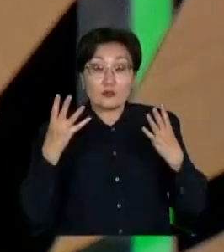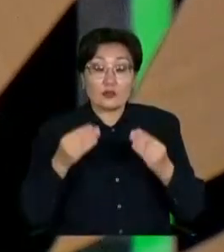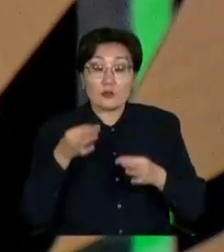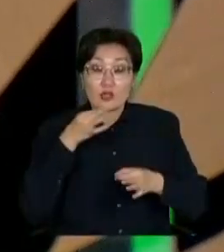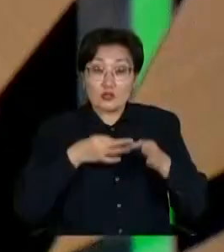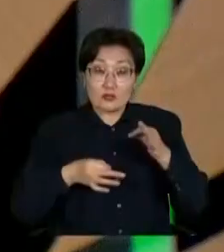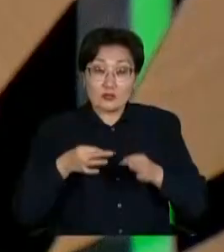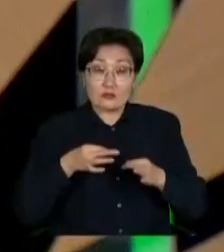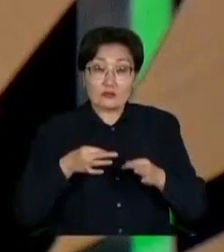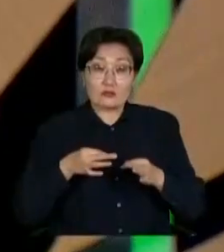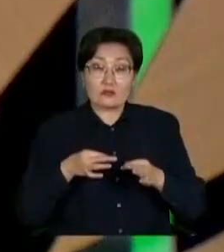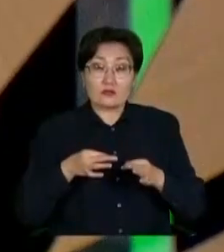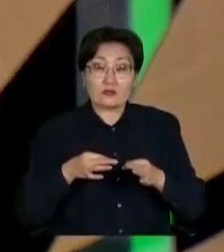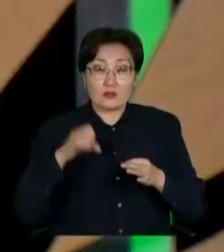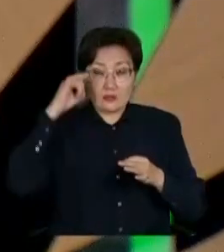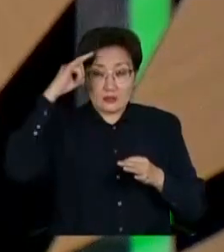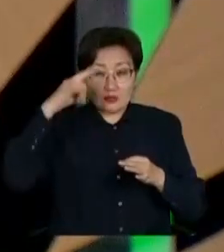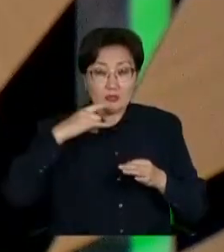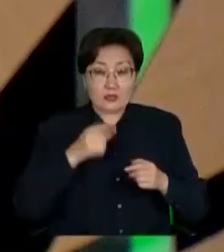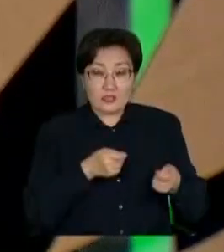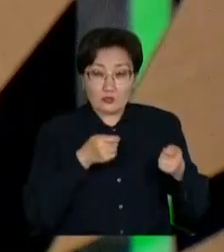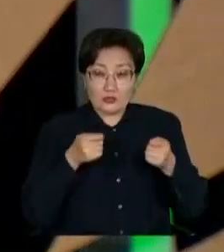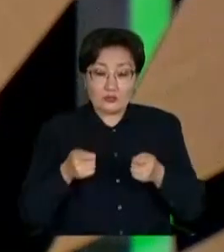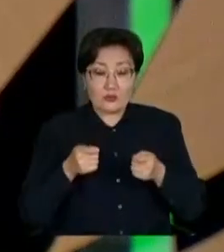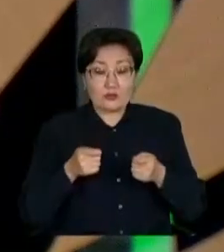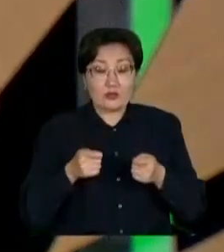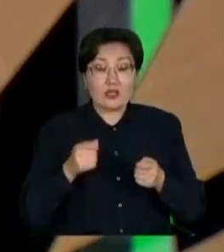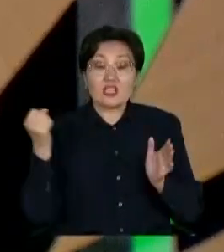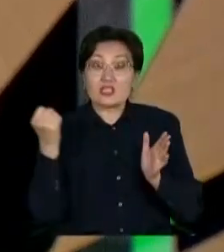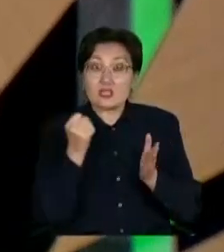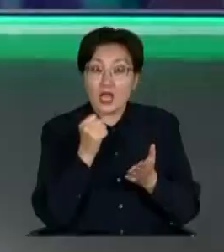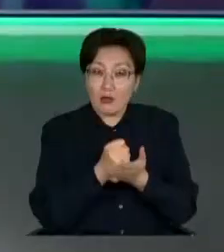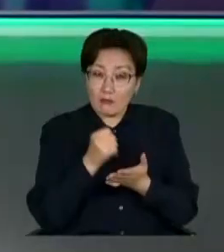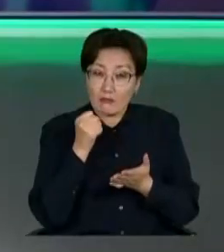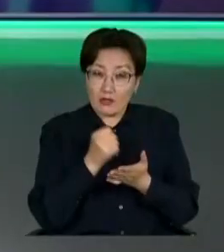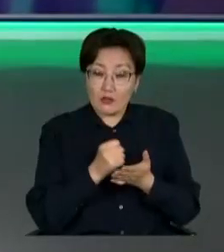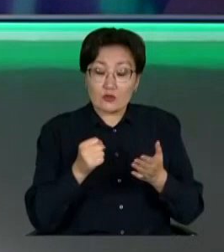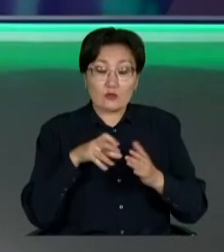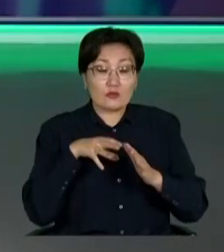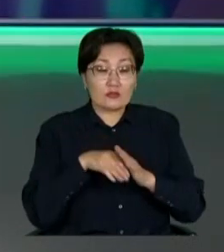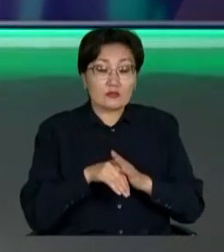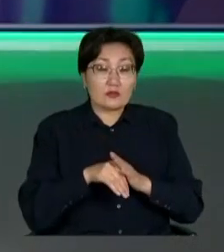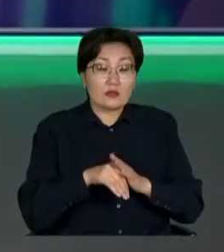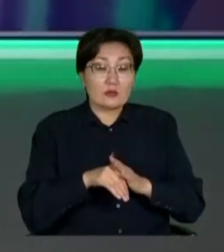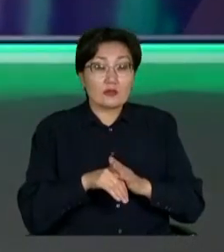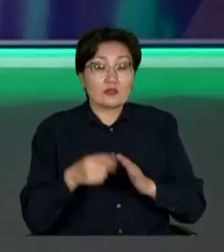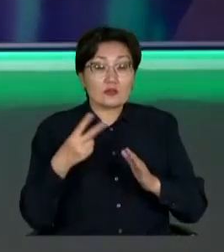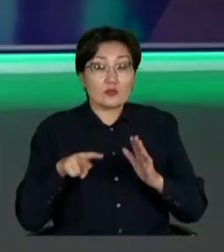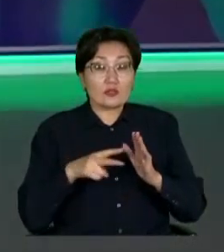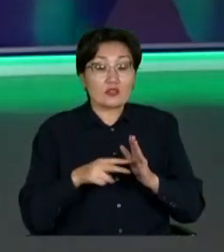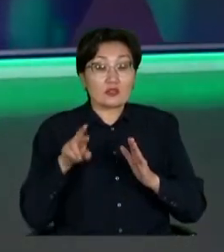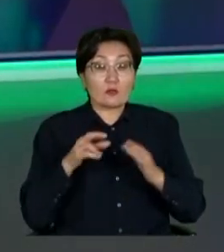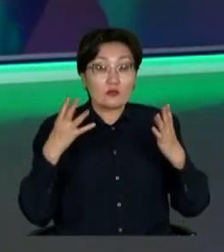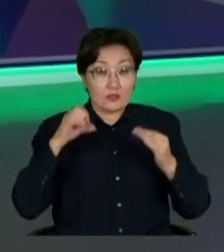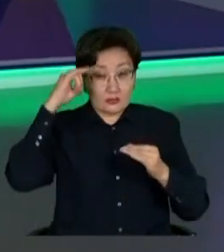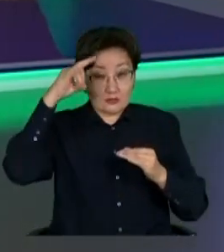заттар Қазақстанға кіргізілген ол таңбалауға жатады. Оған қараса 27 қаңтарда